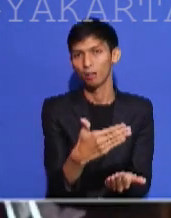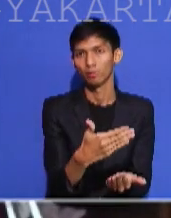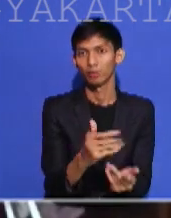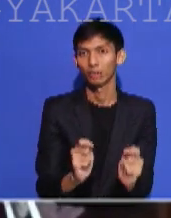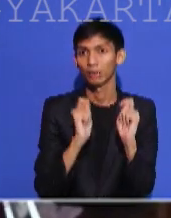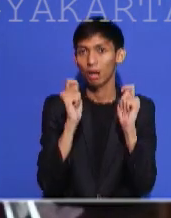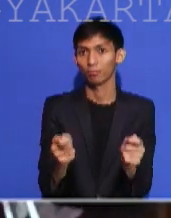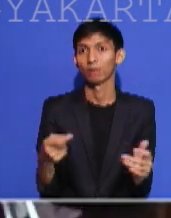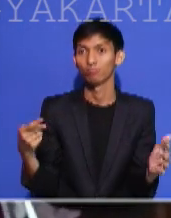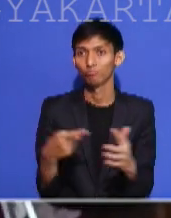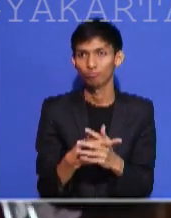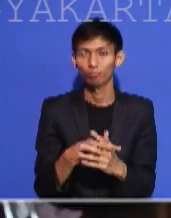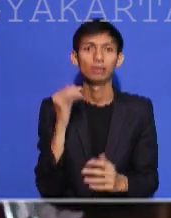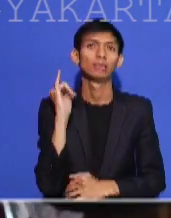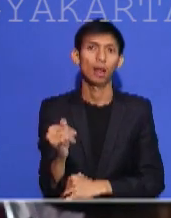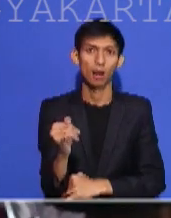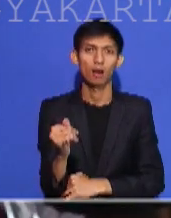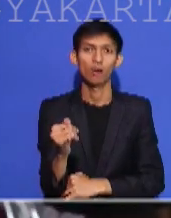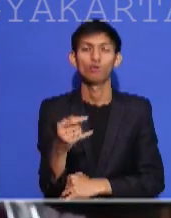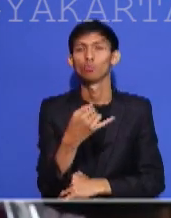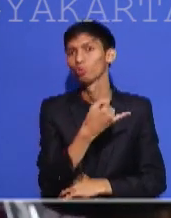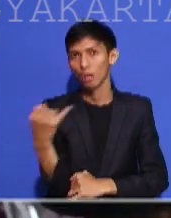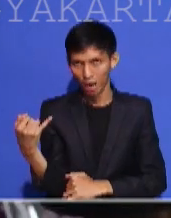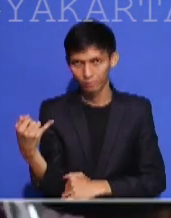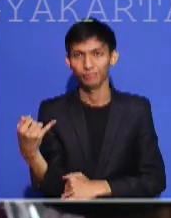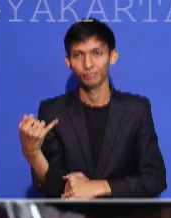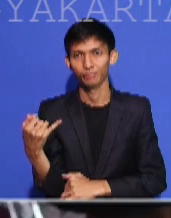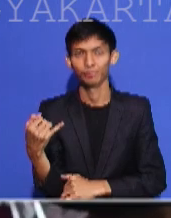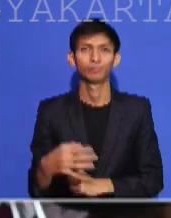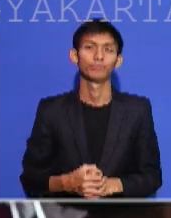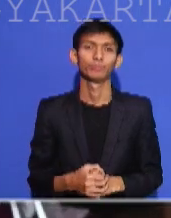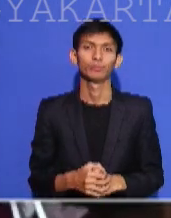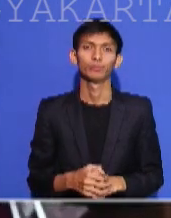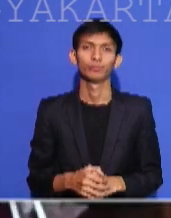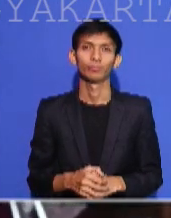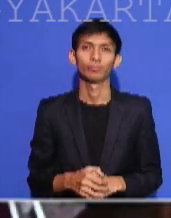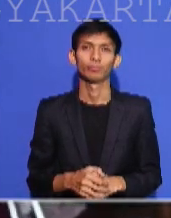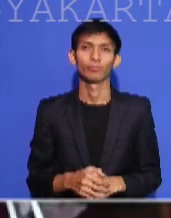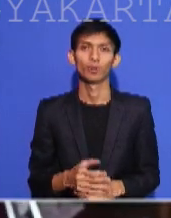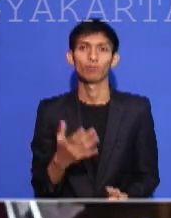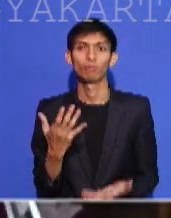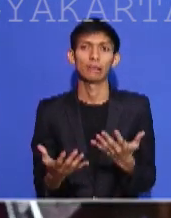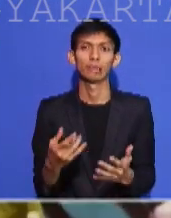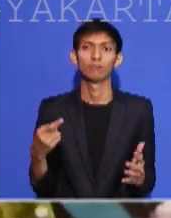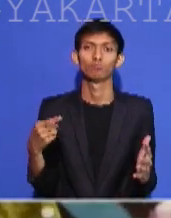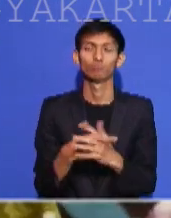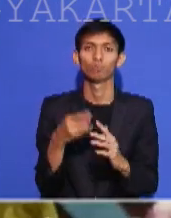itu juga rela kurang rela lebih bur saya bilang diband pemilu-il